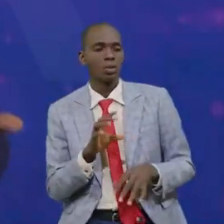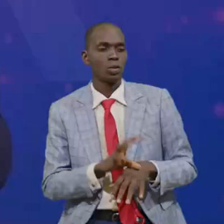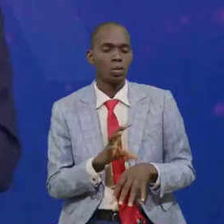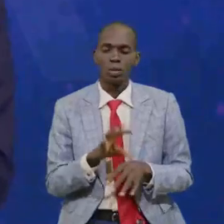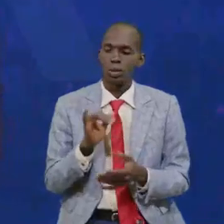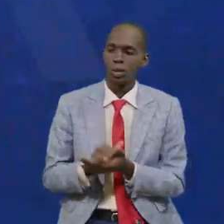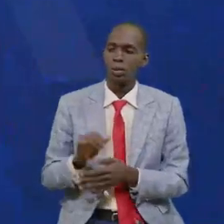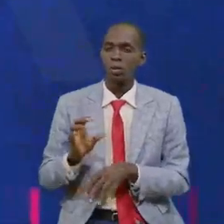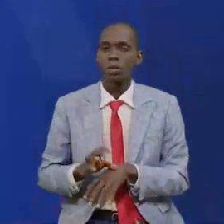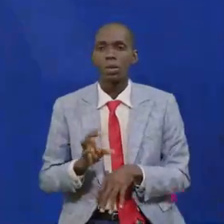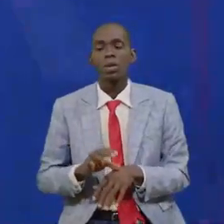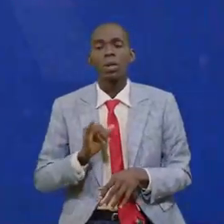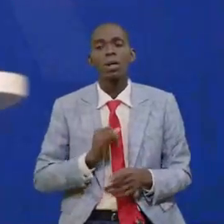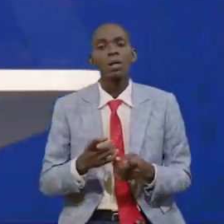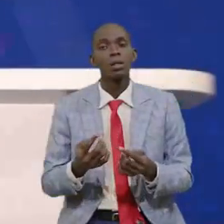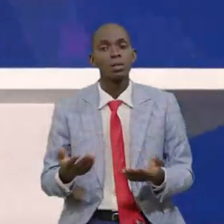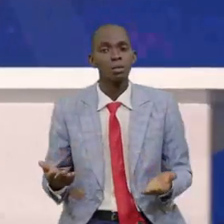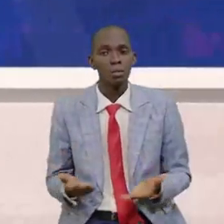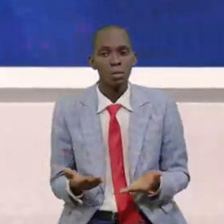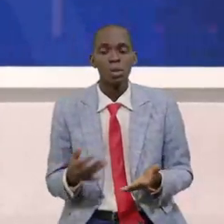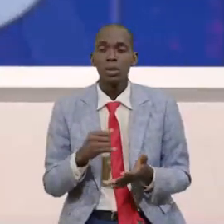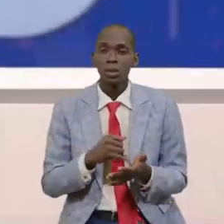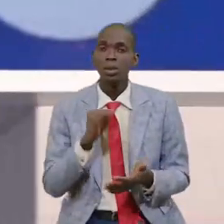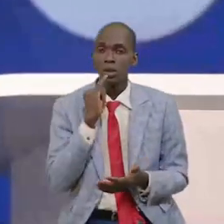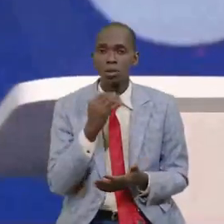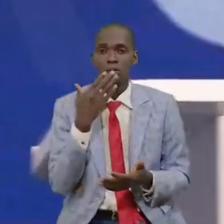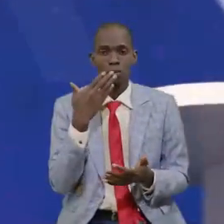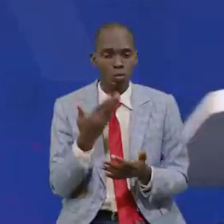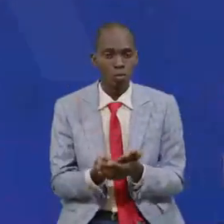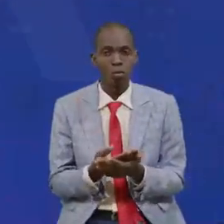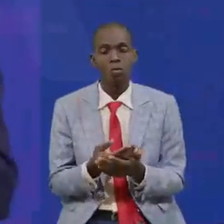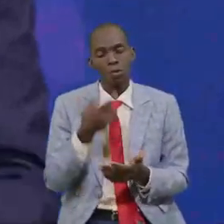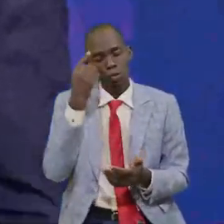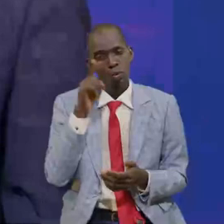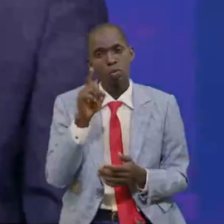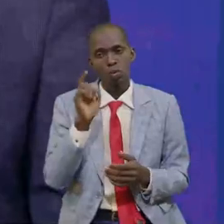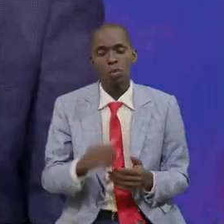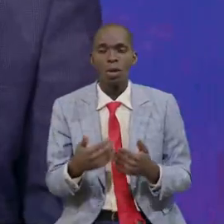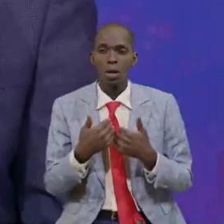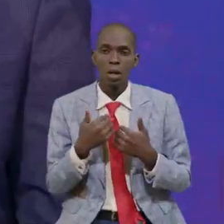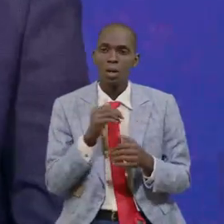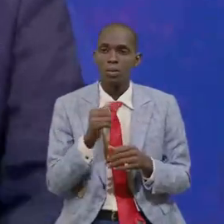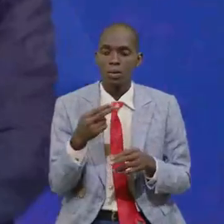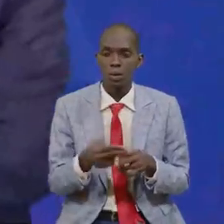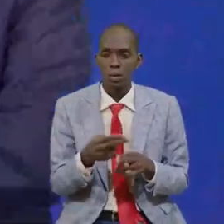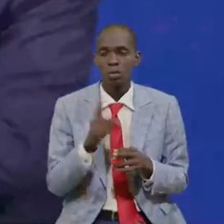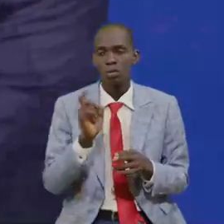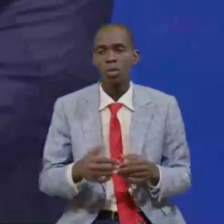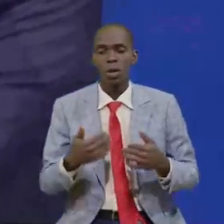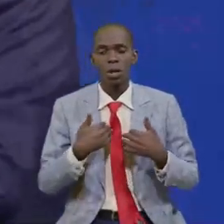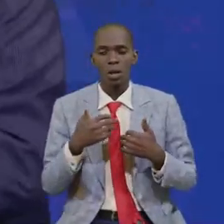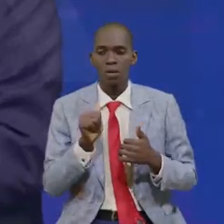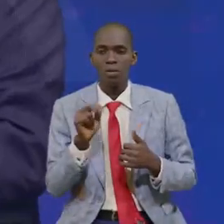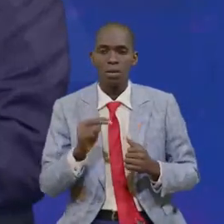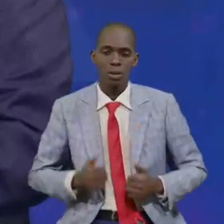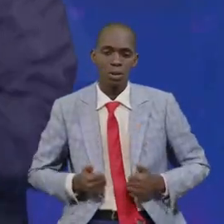telle dénomination. Et je viens ici. Oh, c'est bon. Quelqu'un a un nom. Quelqu'un doit avoir une adresse d'où il